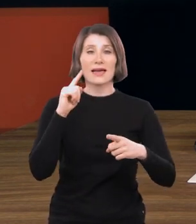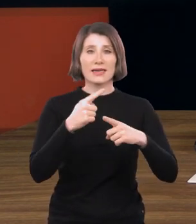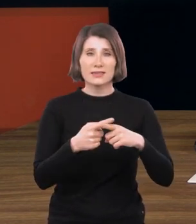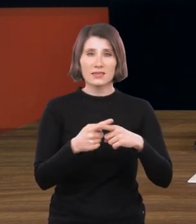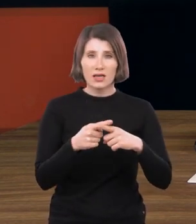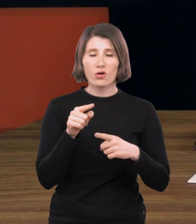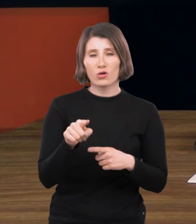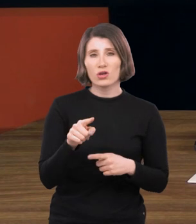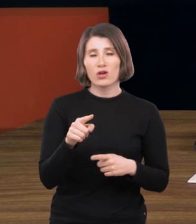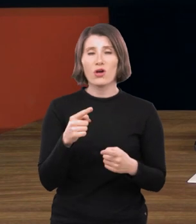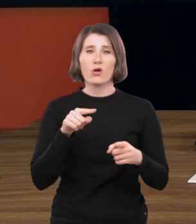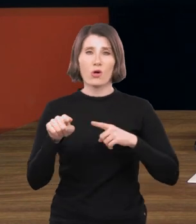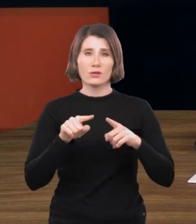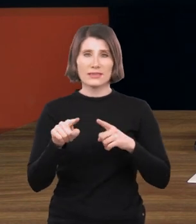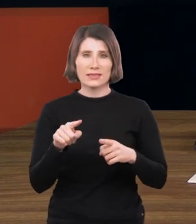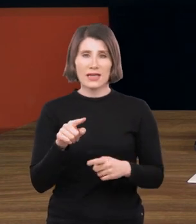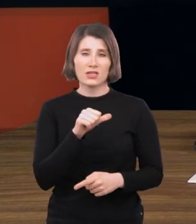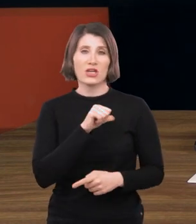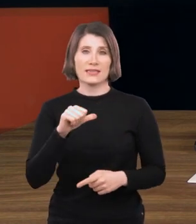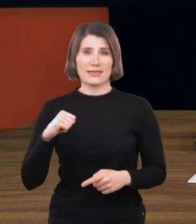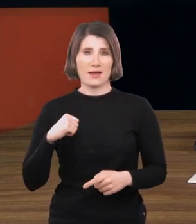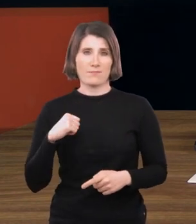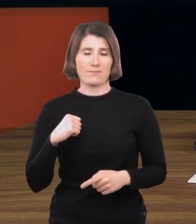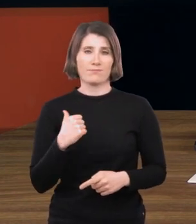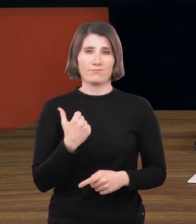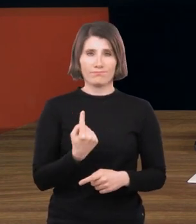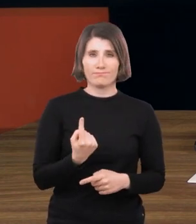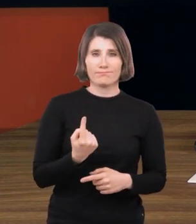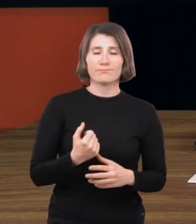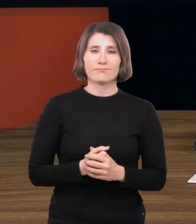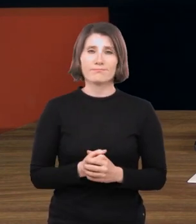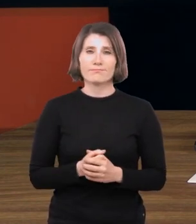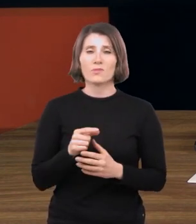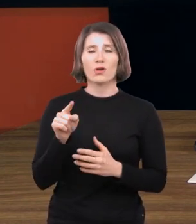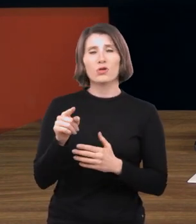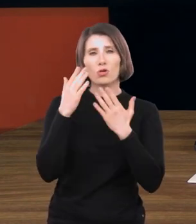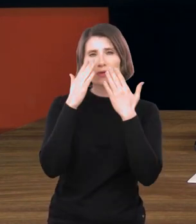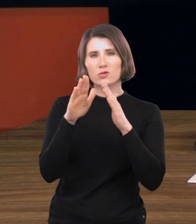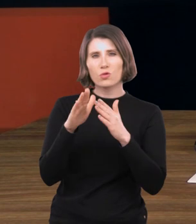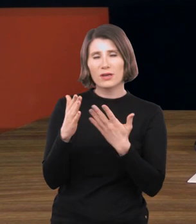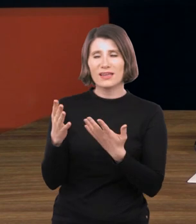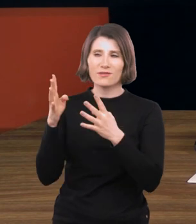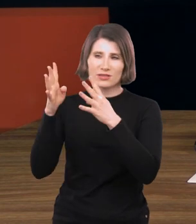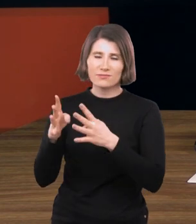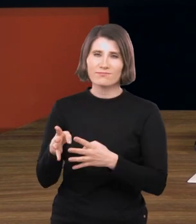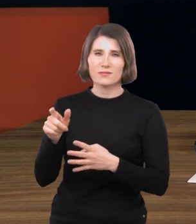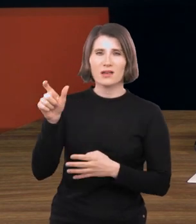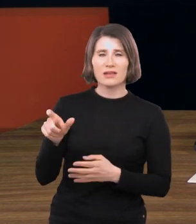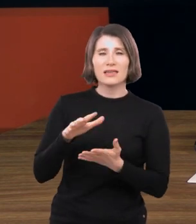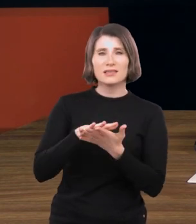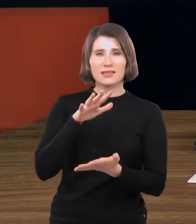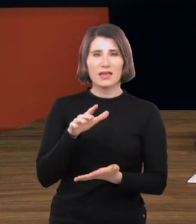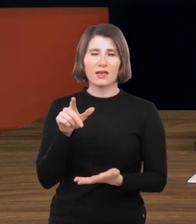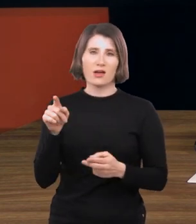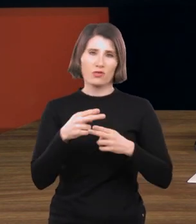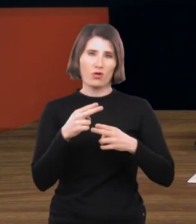oznacza nic innego jak sam. Jak dobrze to opisuje taką podstawową cechę charakteryzującą większość osób